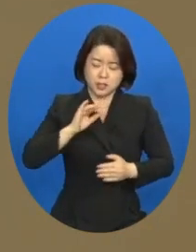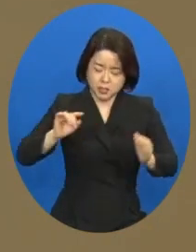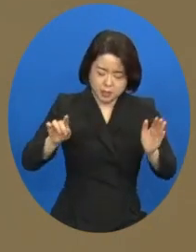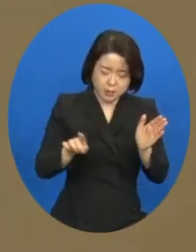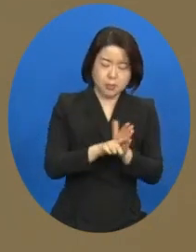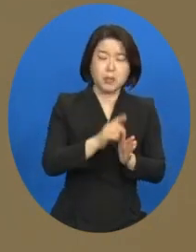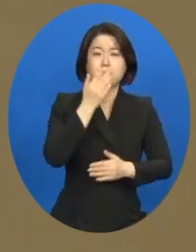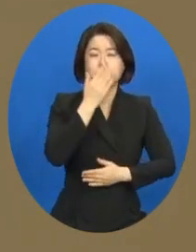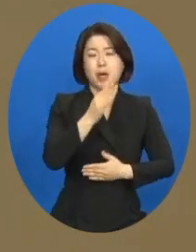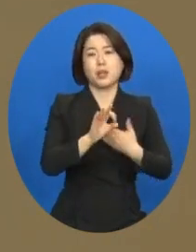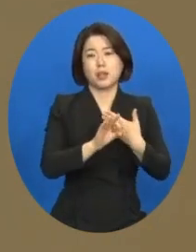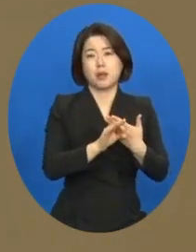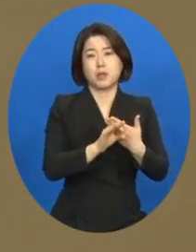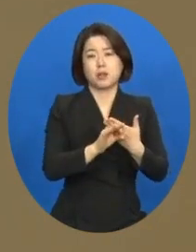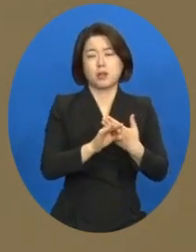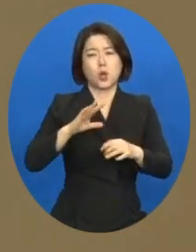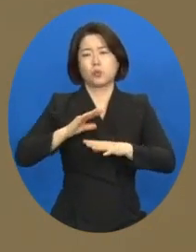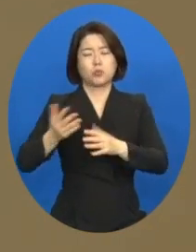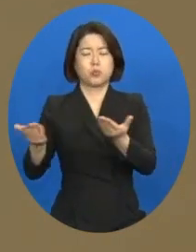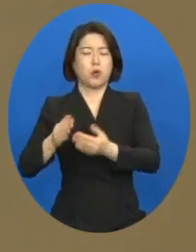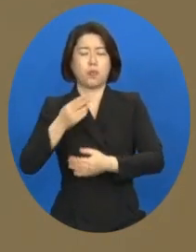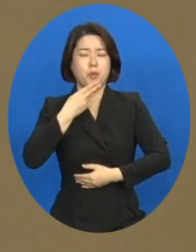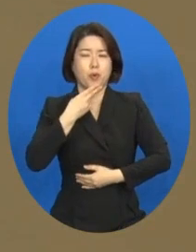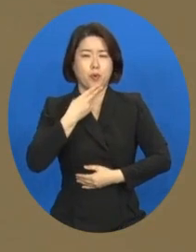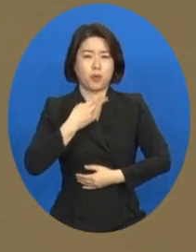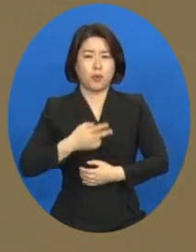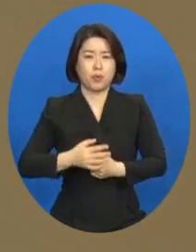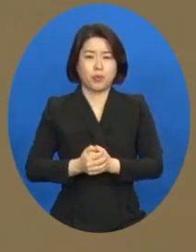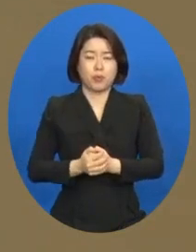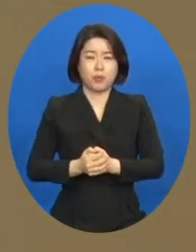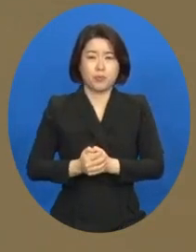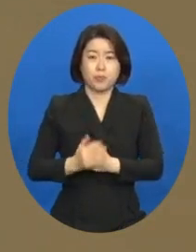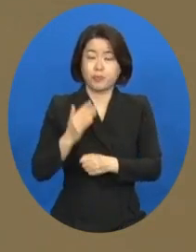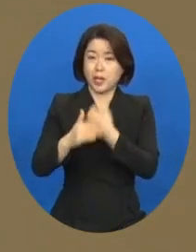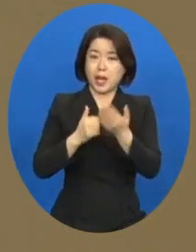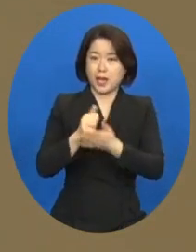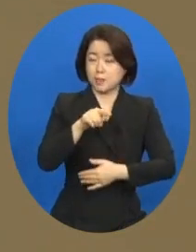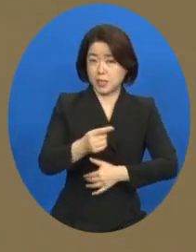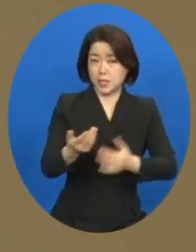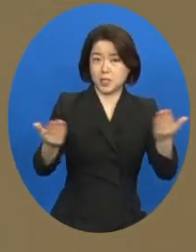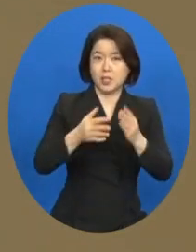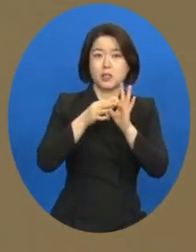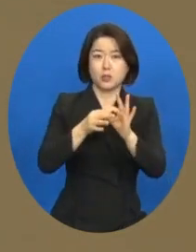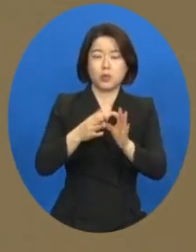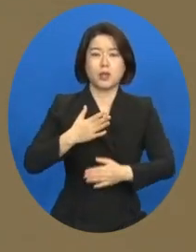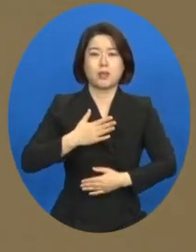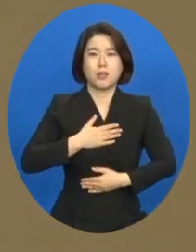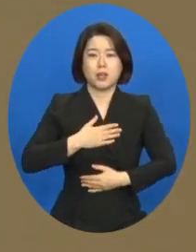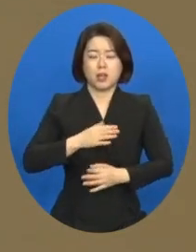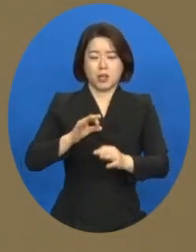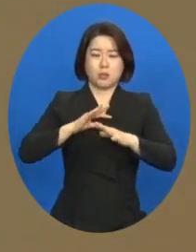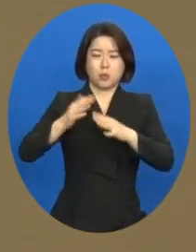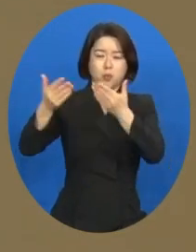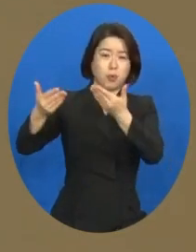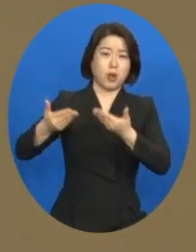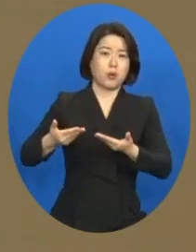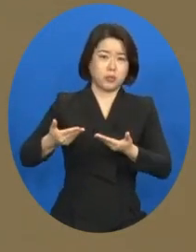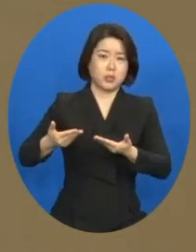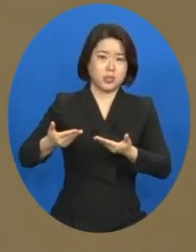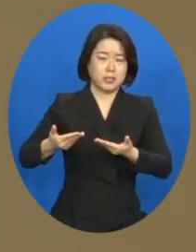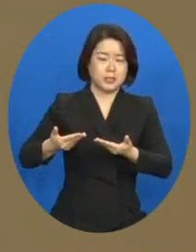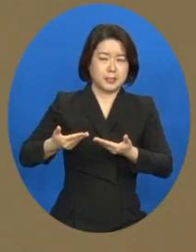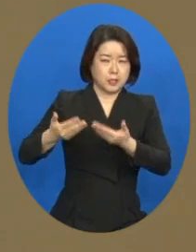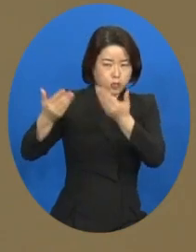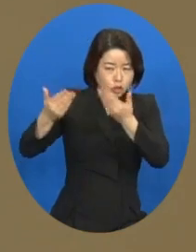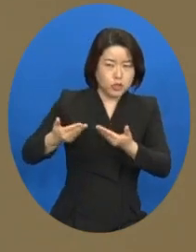믿어지면 두렵지 않아요. 하나님이 이 일을 통하여 나에게 놀라운 일을 행하여 주실